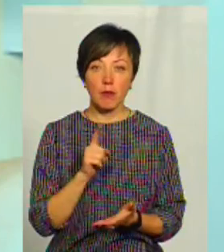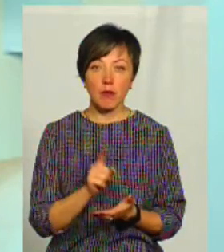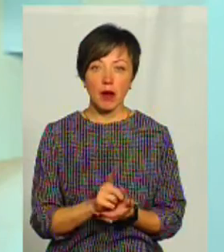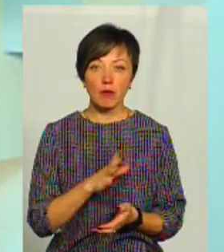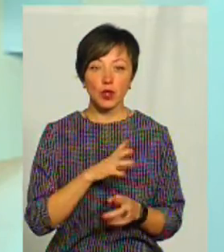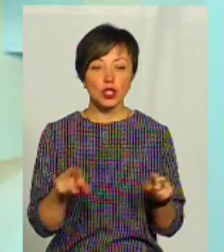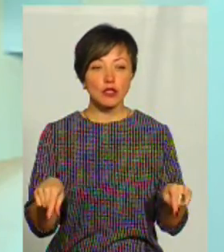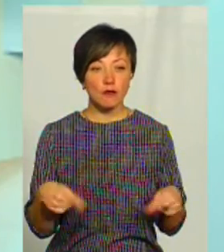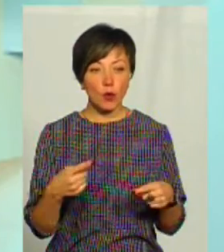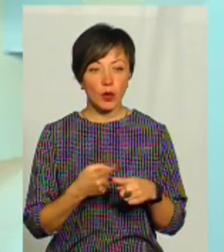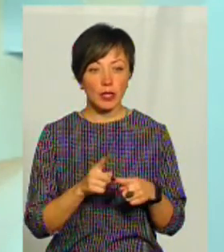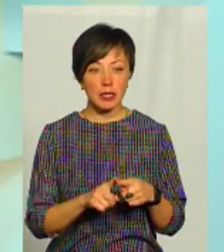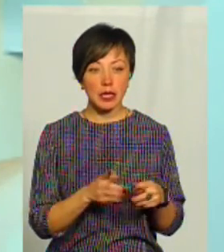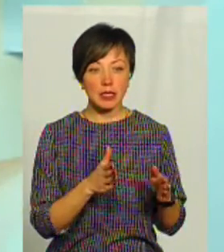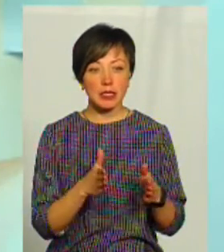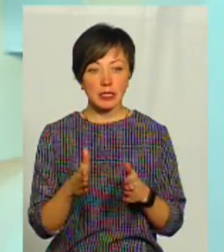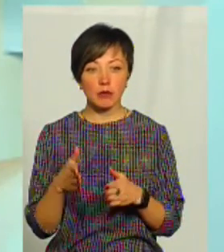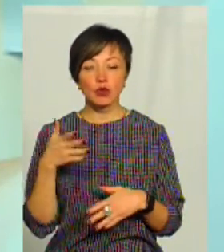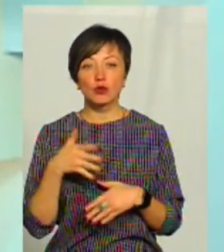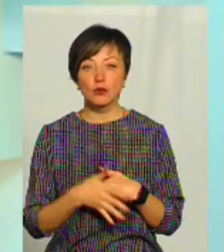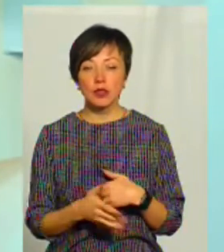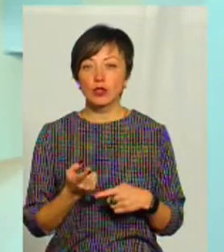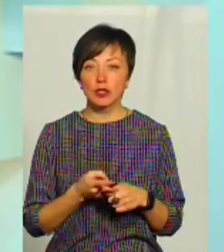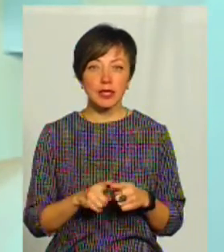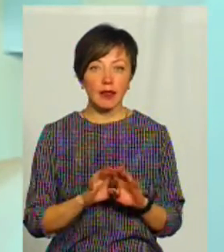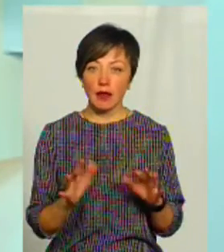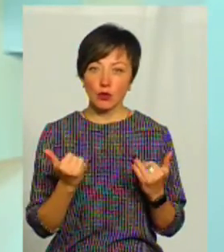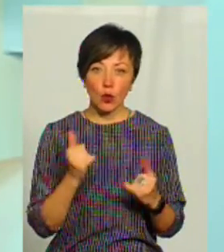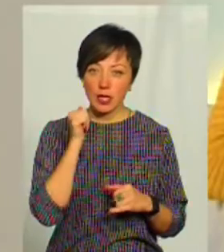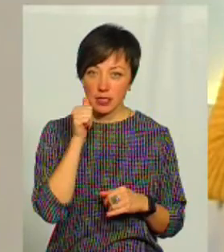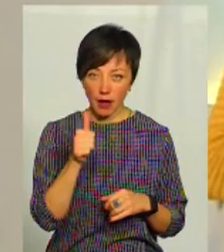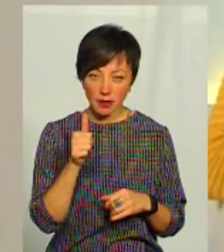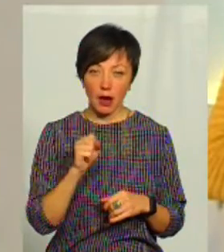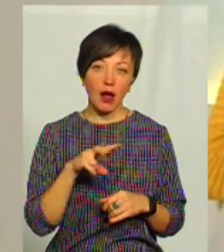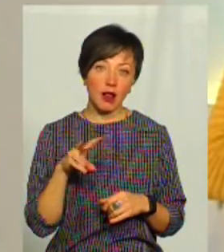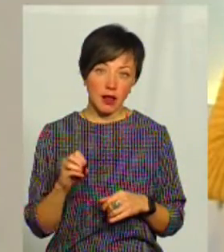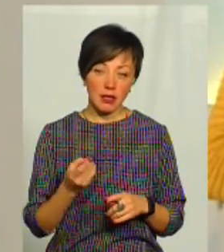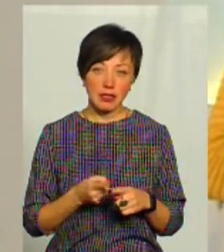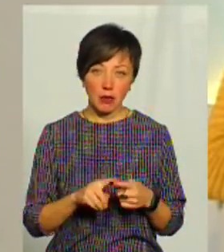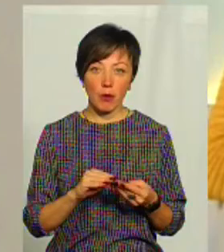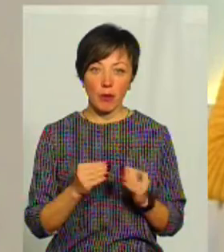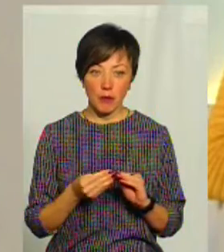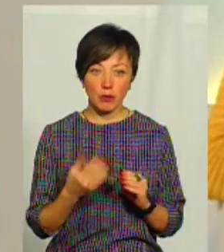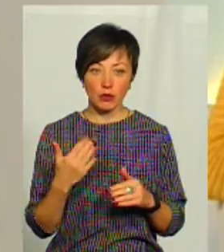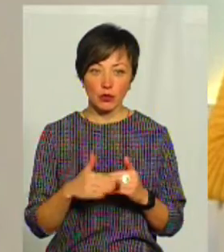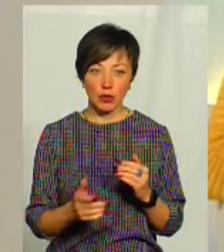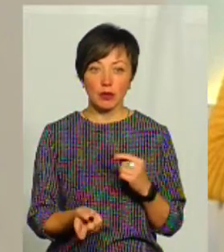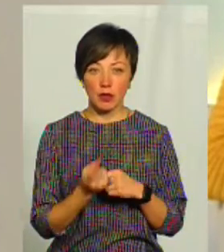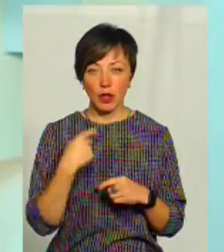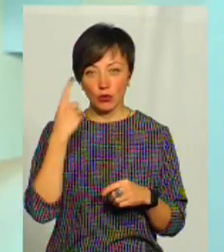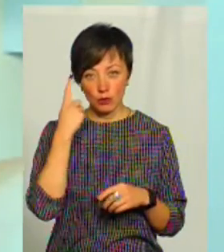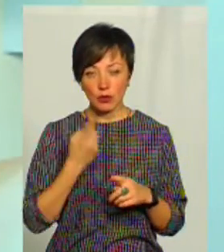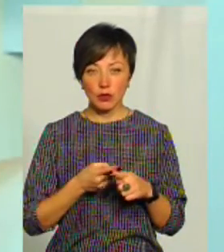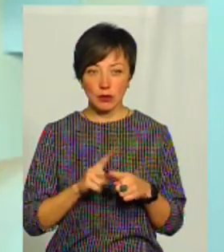має бути створена ця система. Зрозуміло, що це не сьогодні-завтра, але ця проблематика вже постає, і